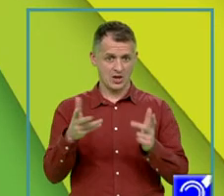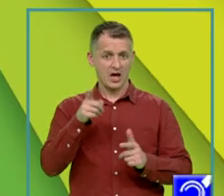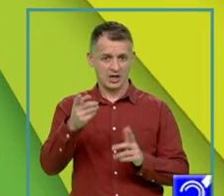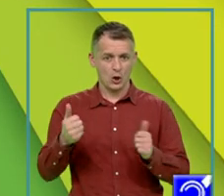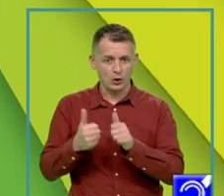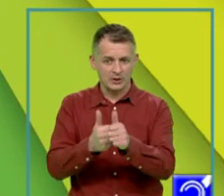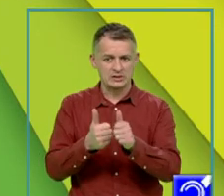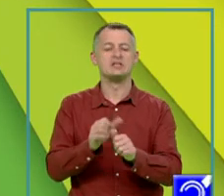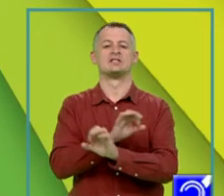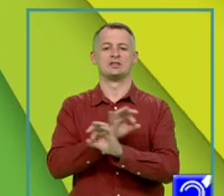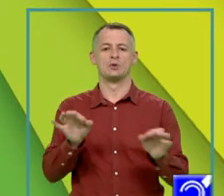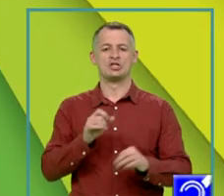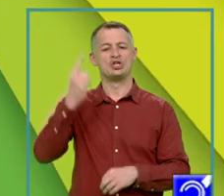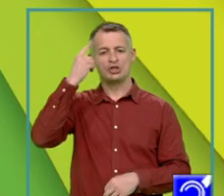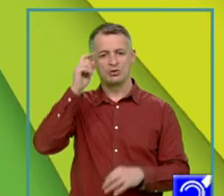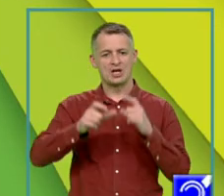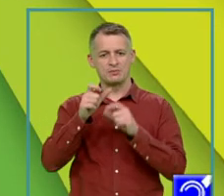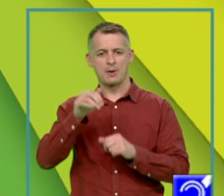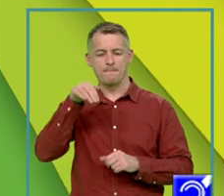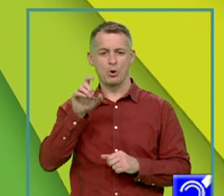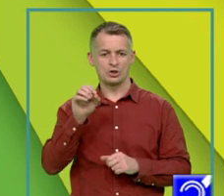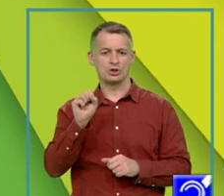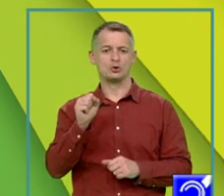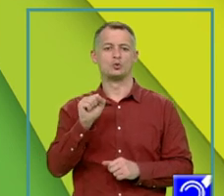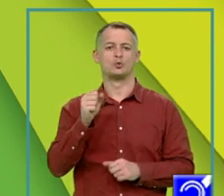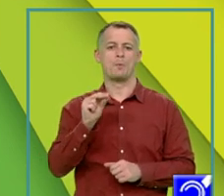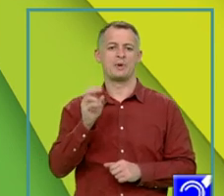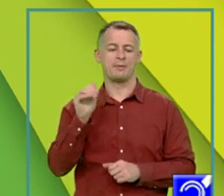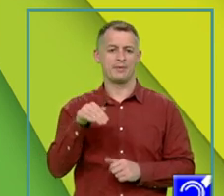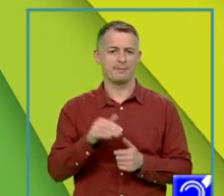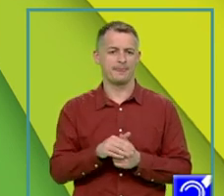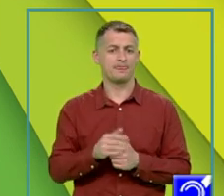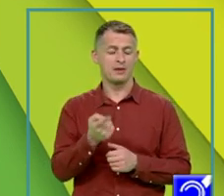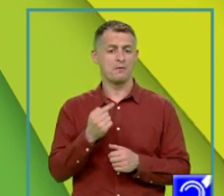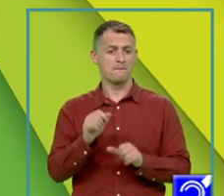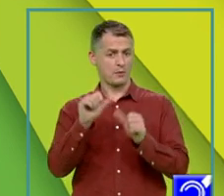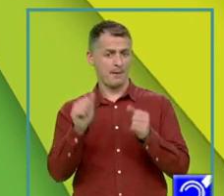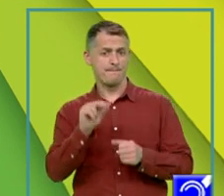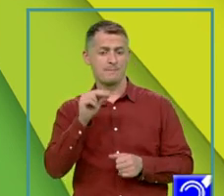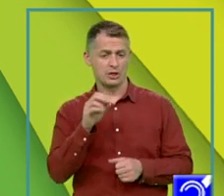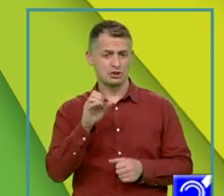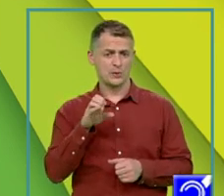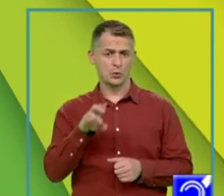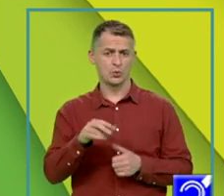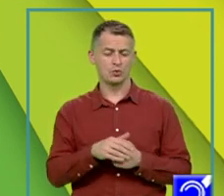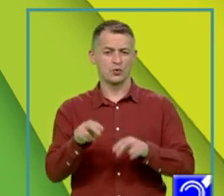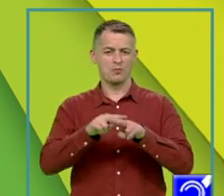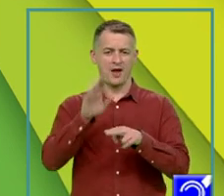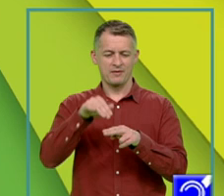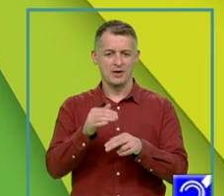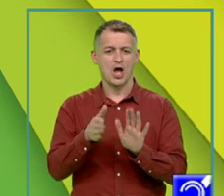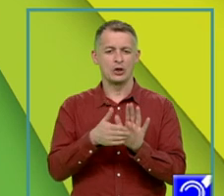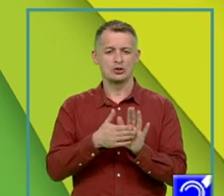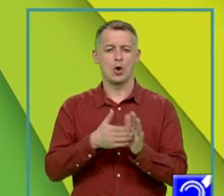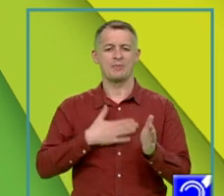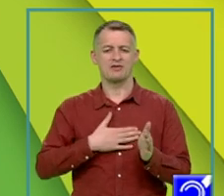siguranță știu despre modul supin modul supin Cum se formează din forma de participiu același participiu cum avem și la condițional